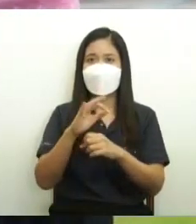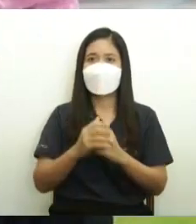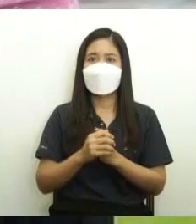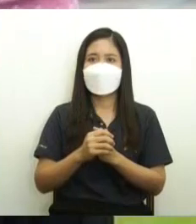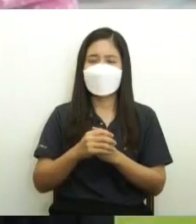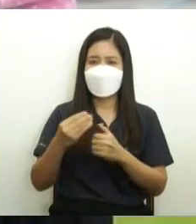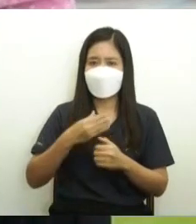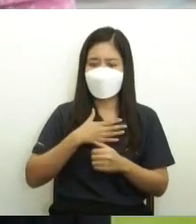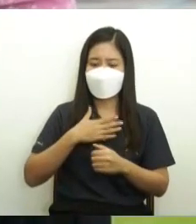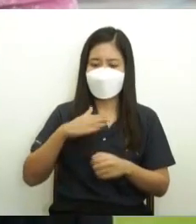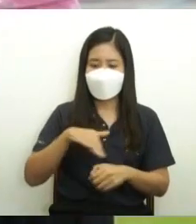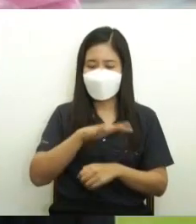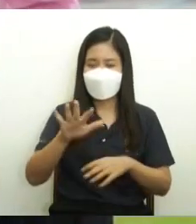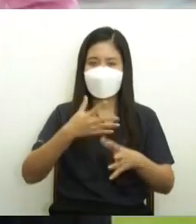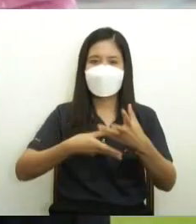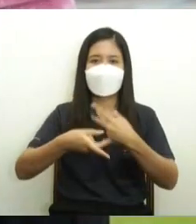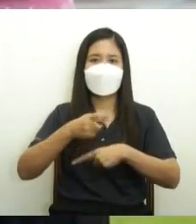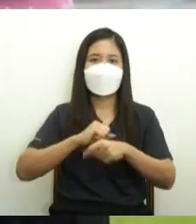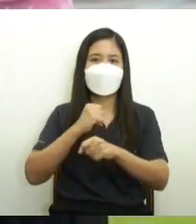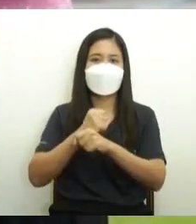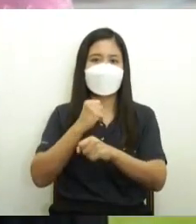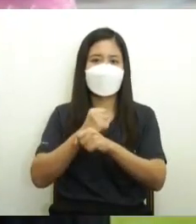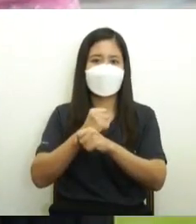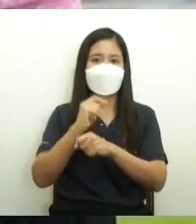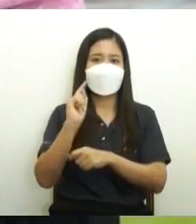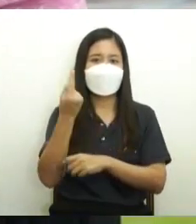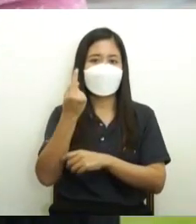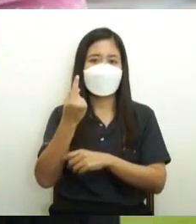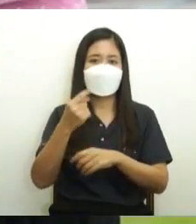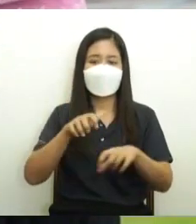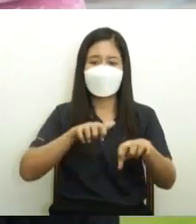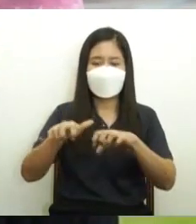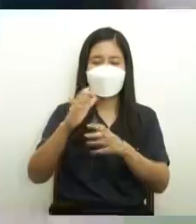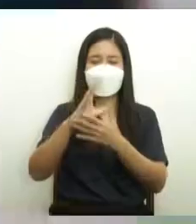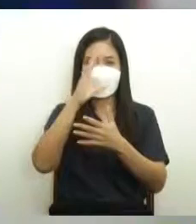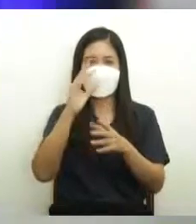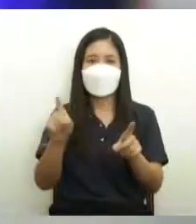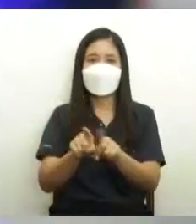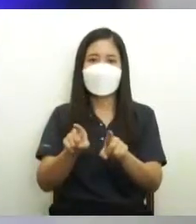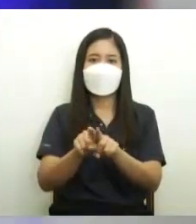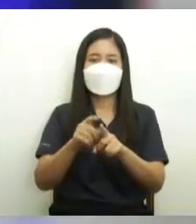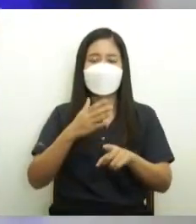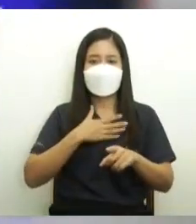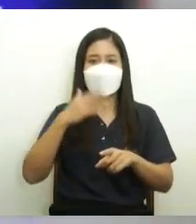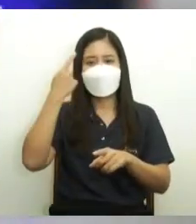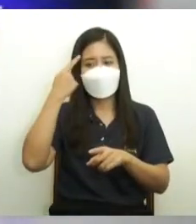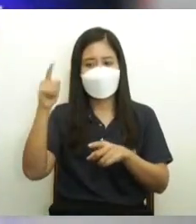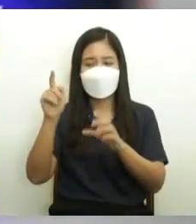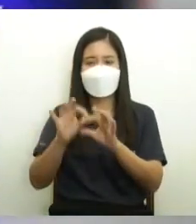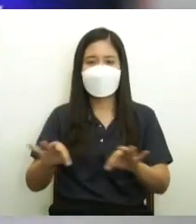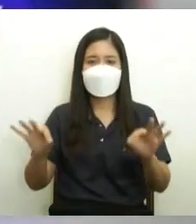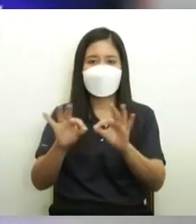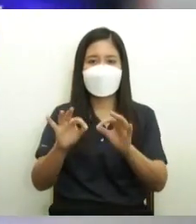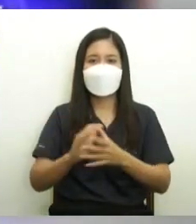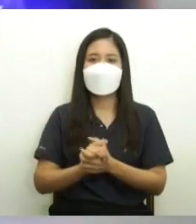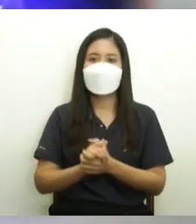เราทุกคนต้องปฏิบัติตนตามหลัก New Normal การจัดการศึกษาก็เช่นเดียวกันเราได้ตระหนักถึงปัญหานี้จึง